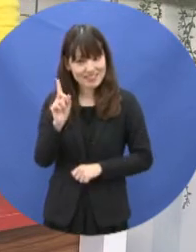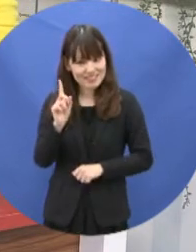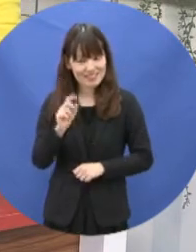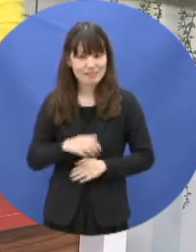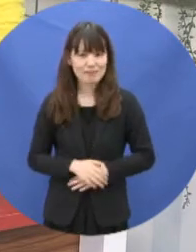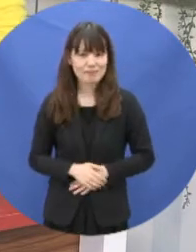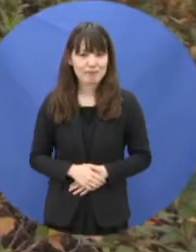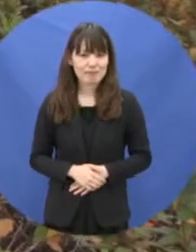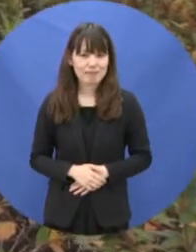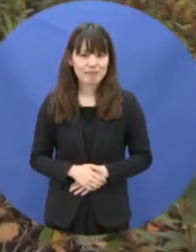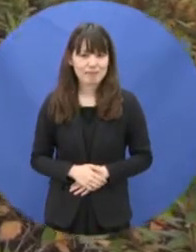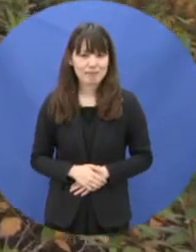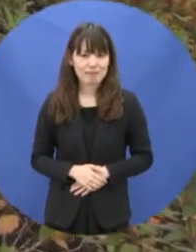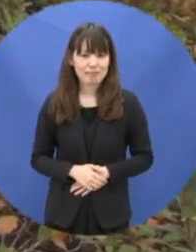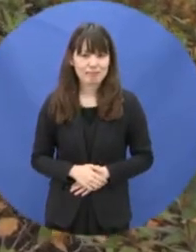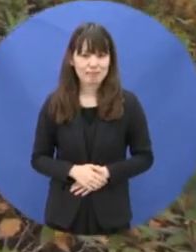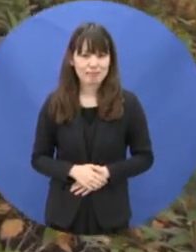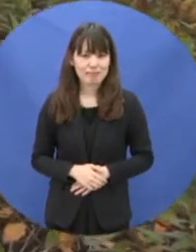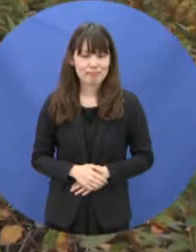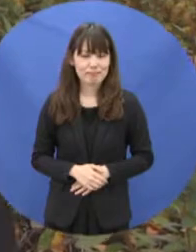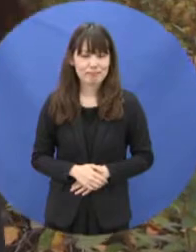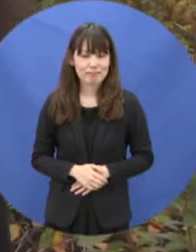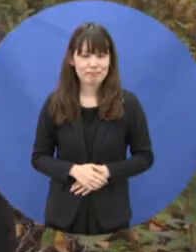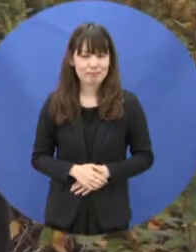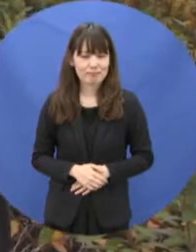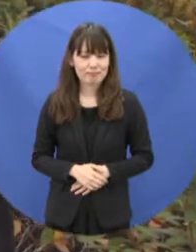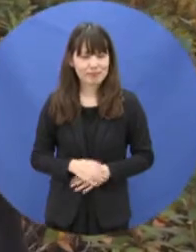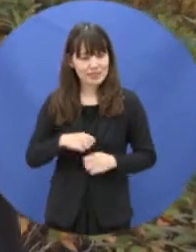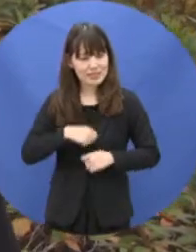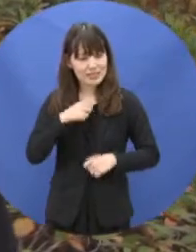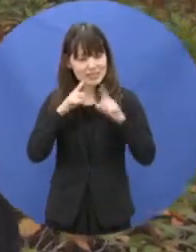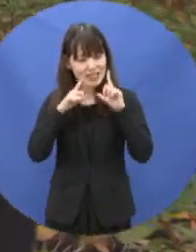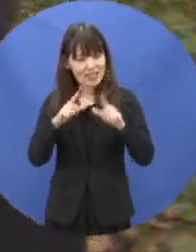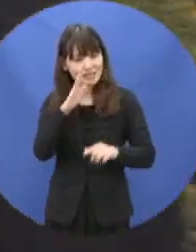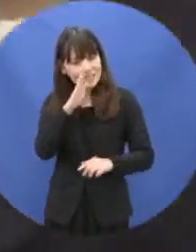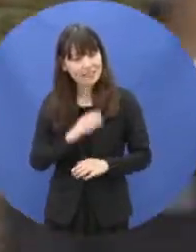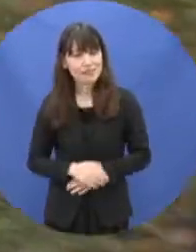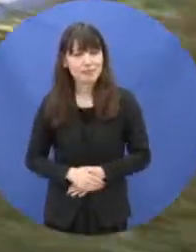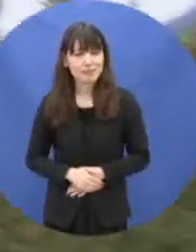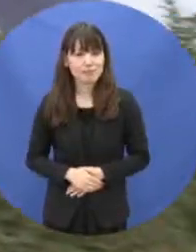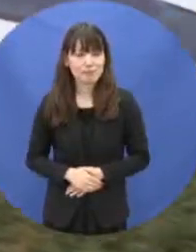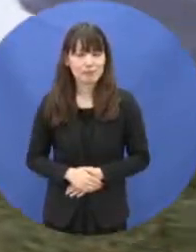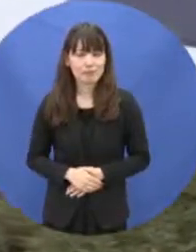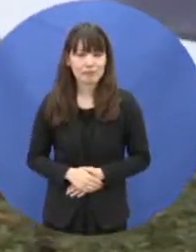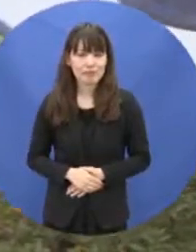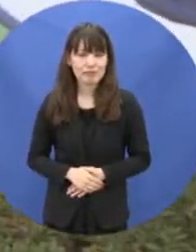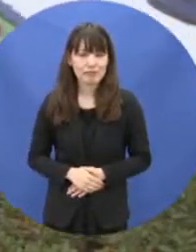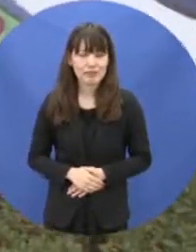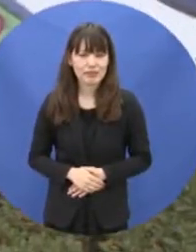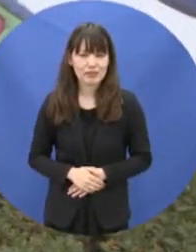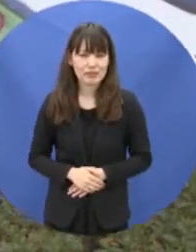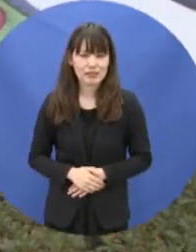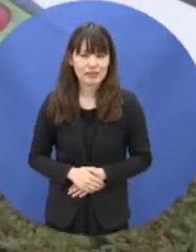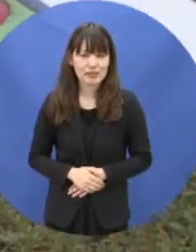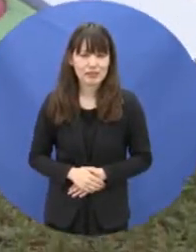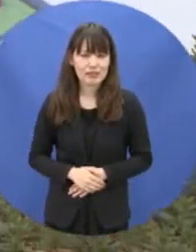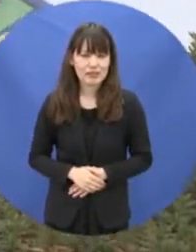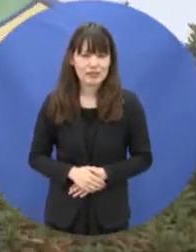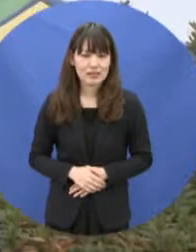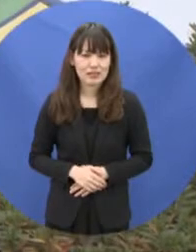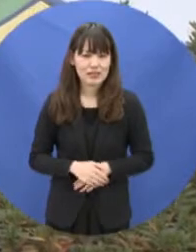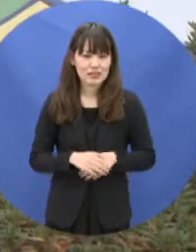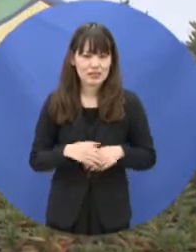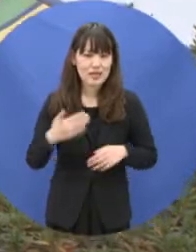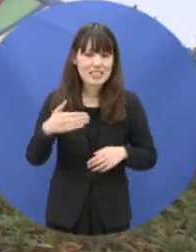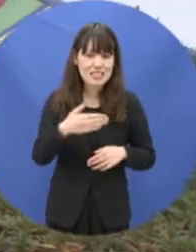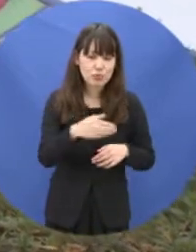から来てるっていうのはどうですか？ 改めて正解を早乙女さんお願いします。 はい、正解は、シーフード